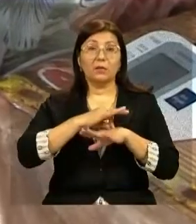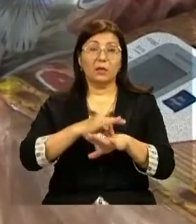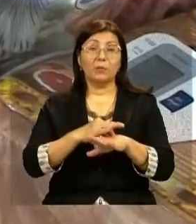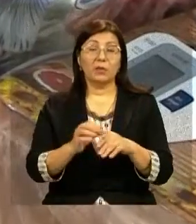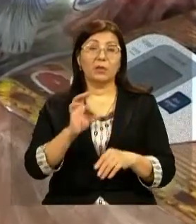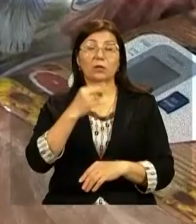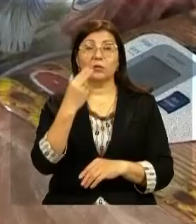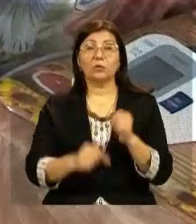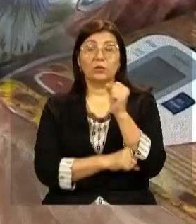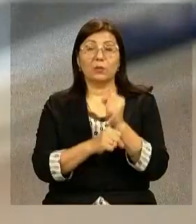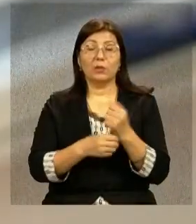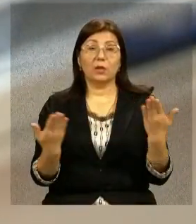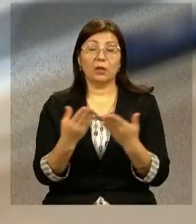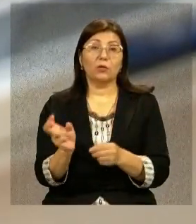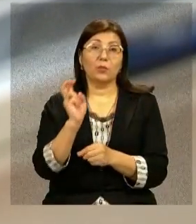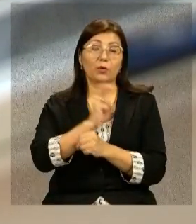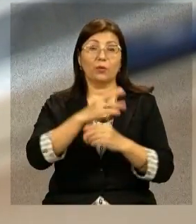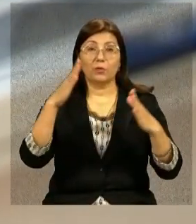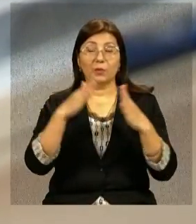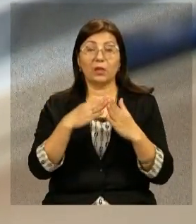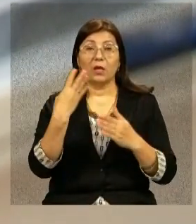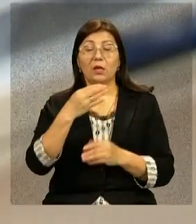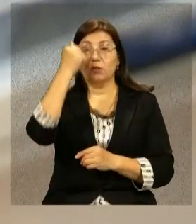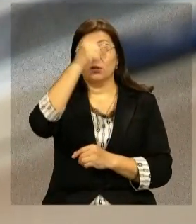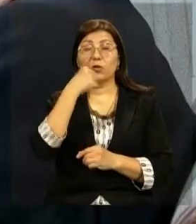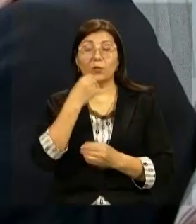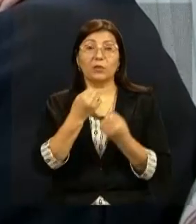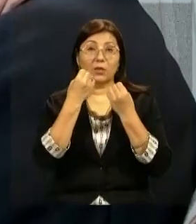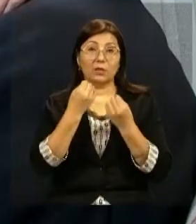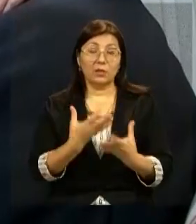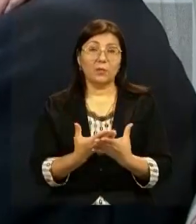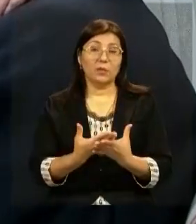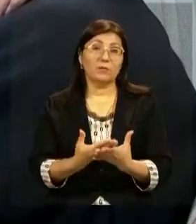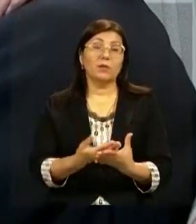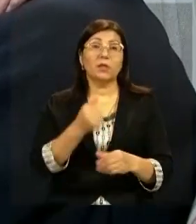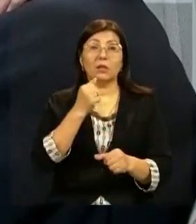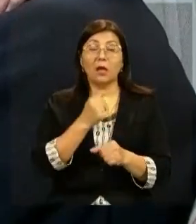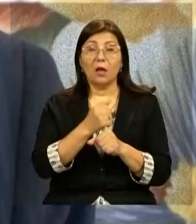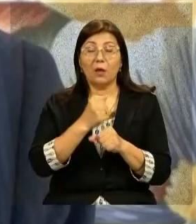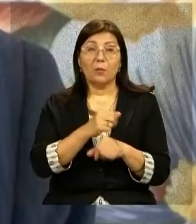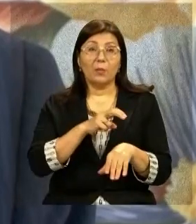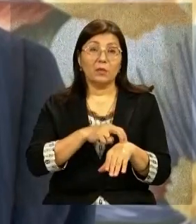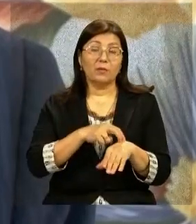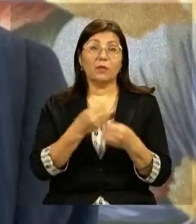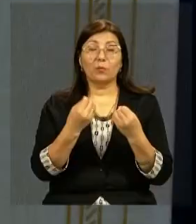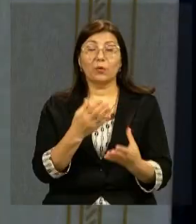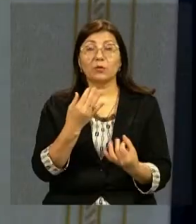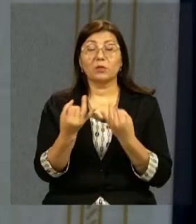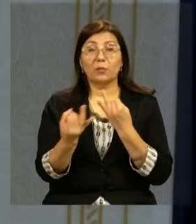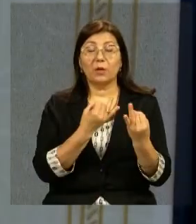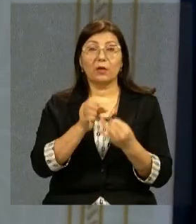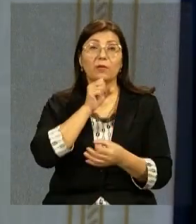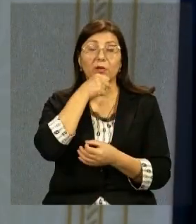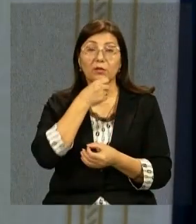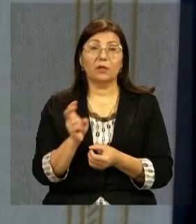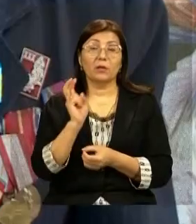социальный работник, который приходит домой к Василию Ивановичу уже 4 года. И не просто померить давление и сделать ряд других дел, но и просто поговорить с дедушкой.